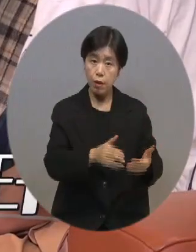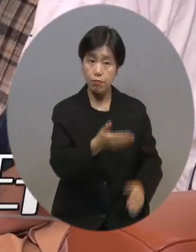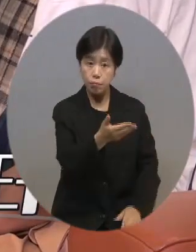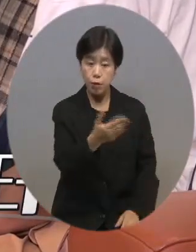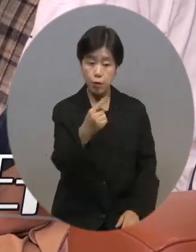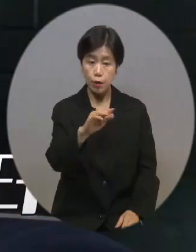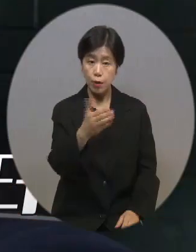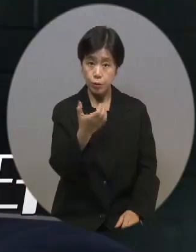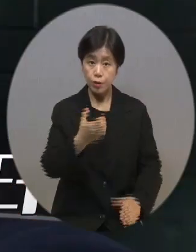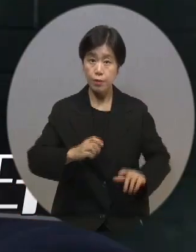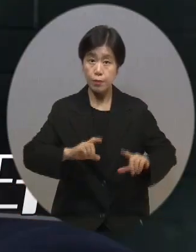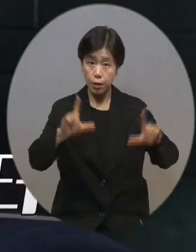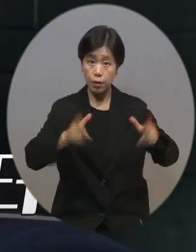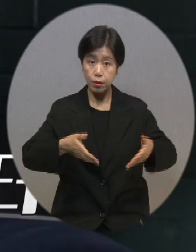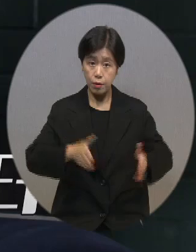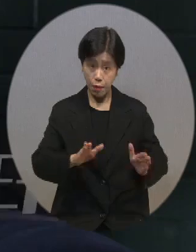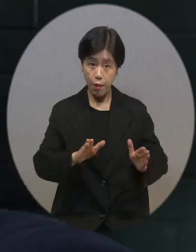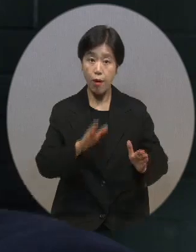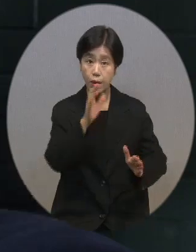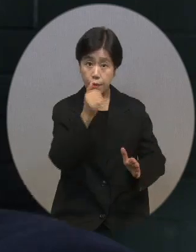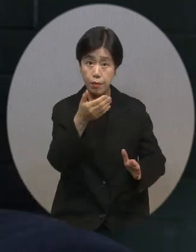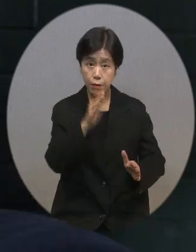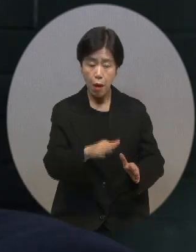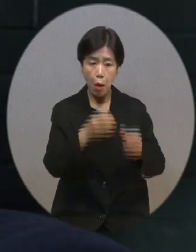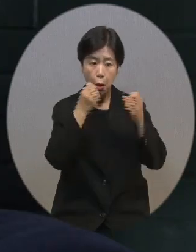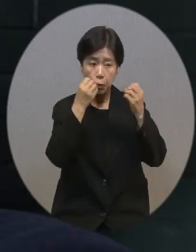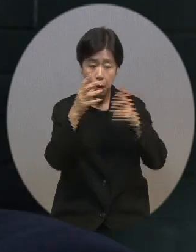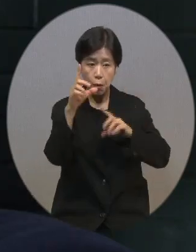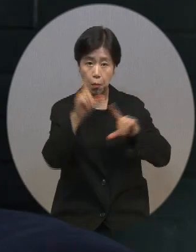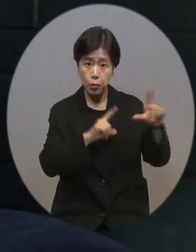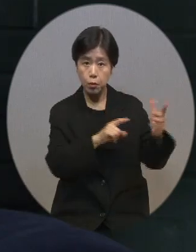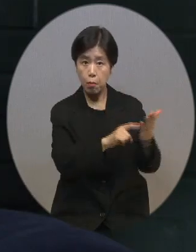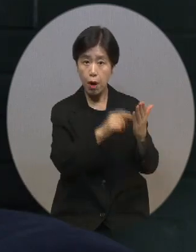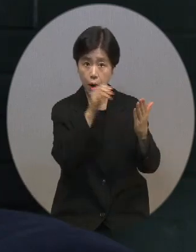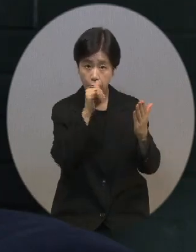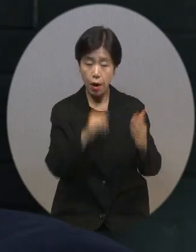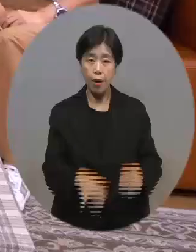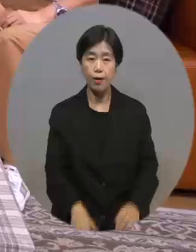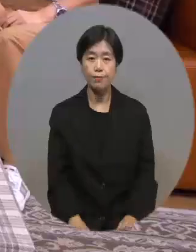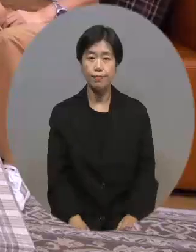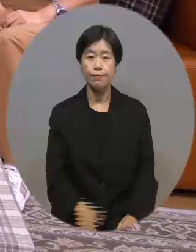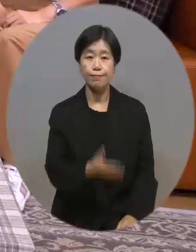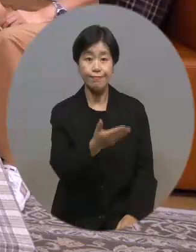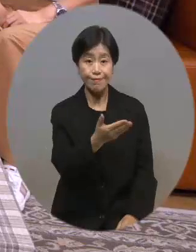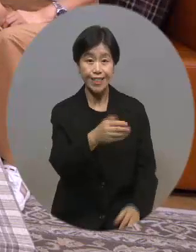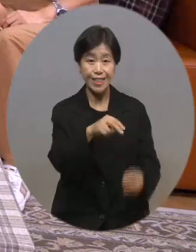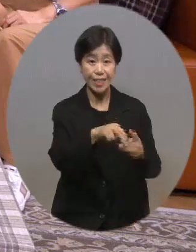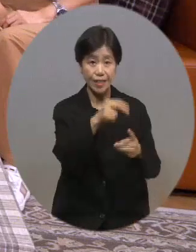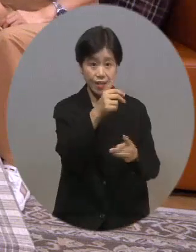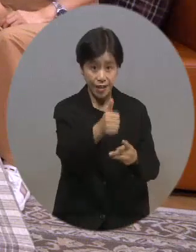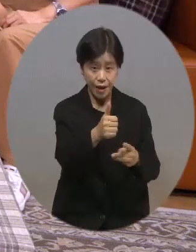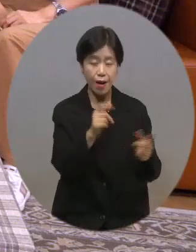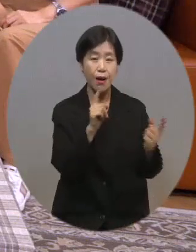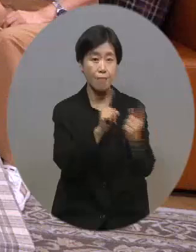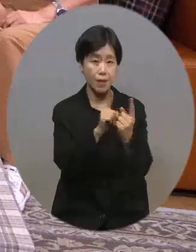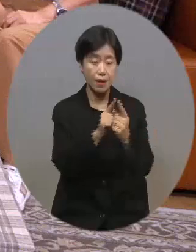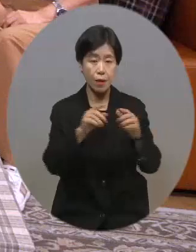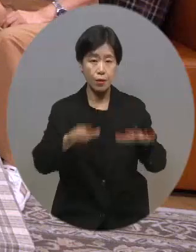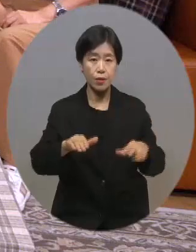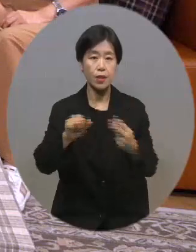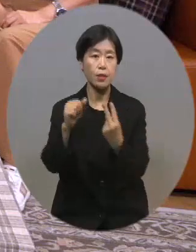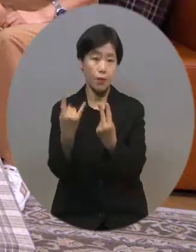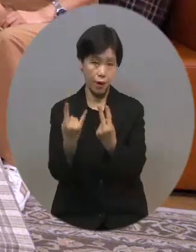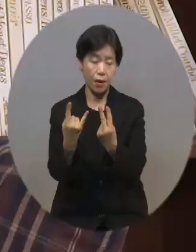90년대생으로서 좀 새로운 모습을 보여주고 있는 분이 있죠. 북한인권정보센터 송한나 센터장님과 함께 2회 걸쳐서 북한 인권에